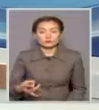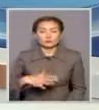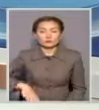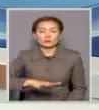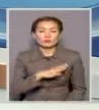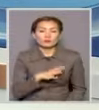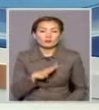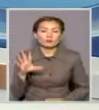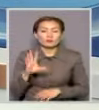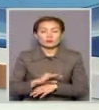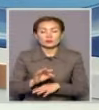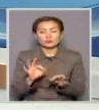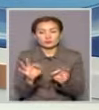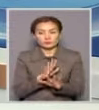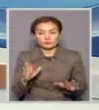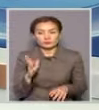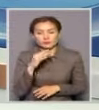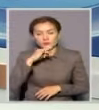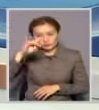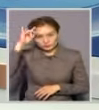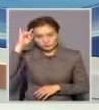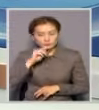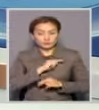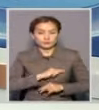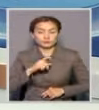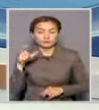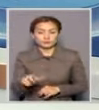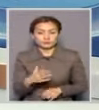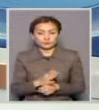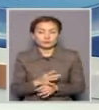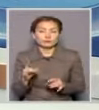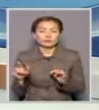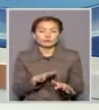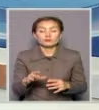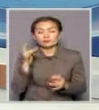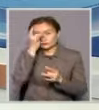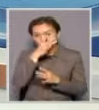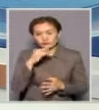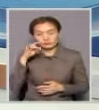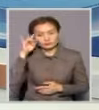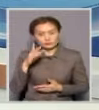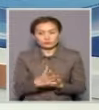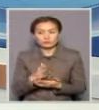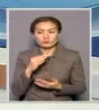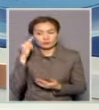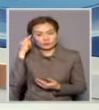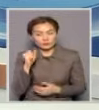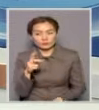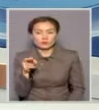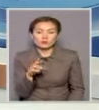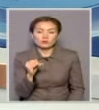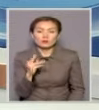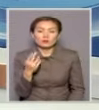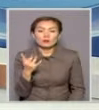регионе прошел творческий вечер композитора Казахстана Еңбек Ері, заслуженного деятеля культуры Казахстана и Кыргызстана Ильи